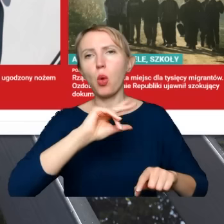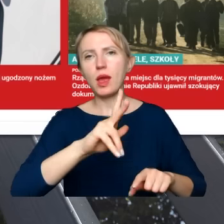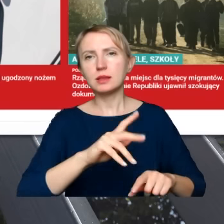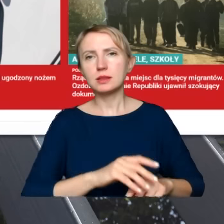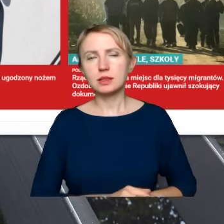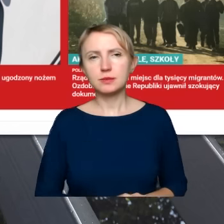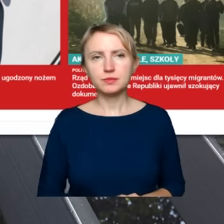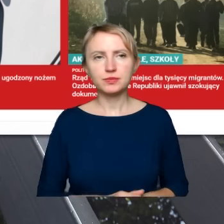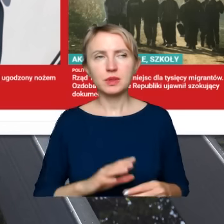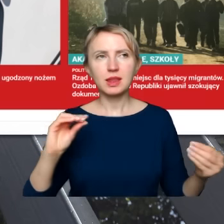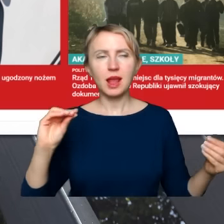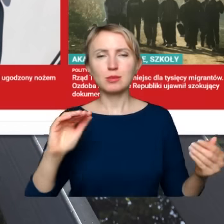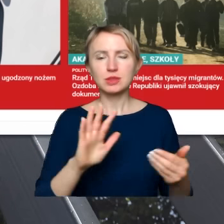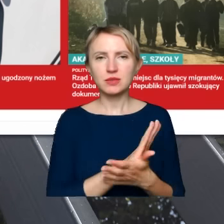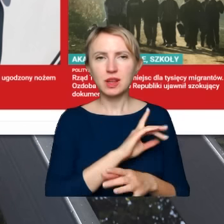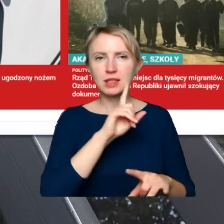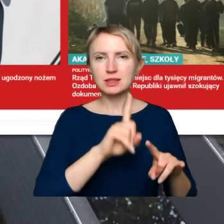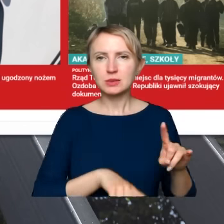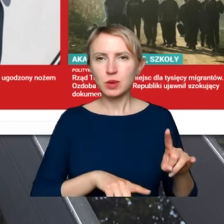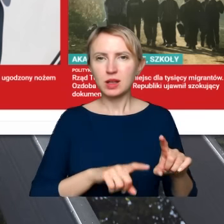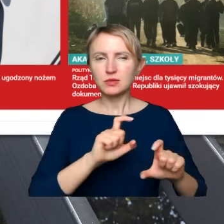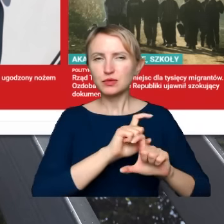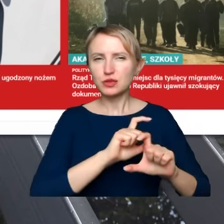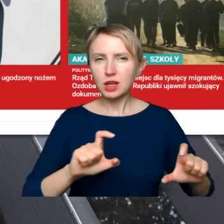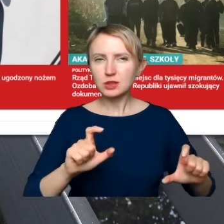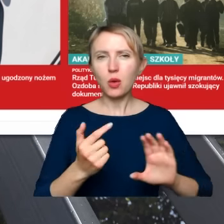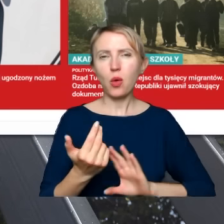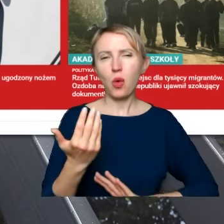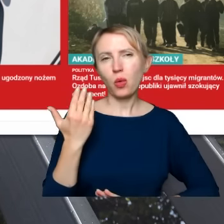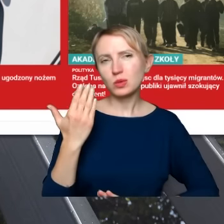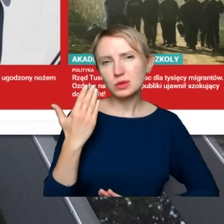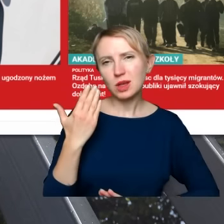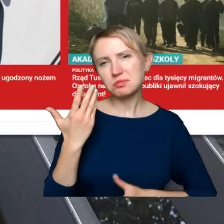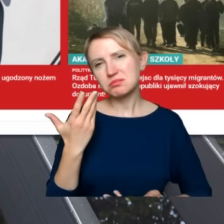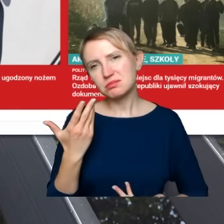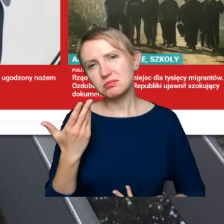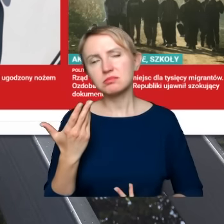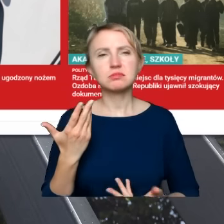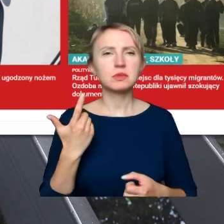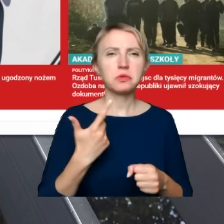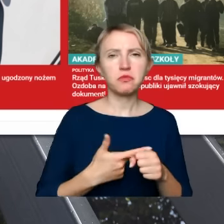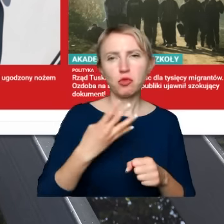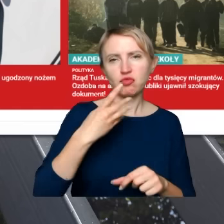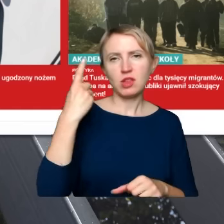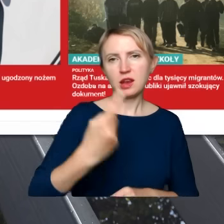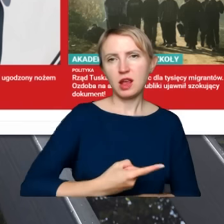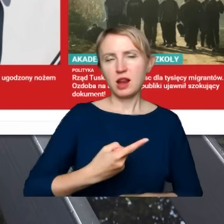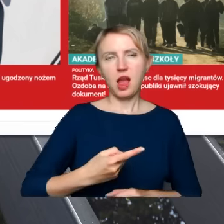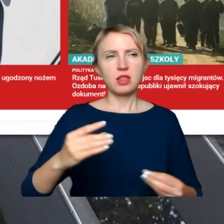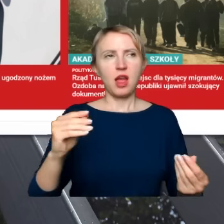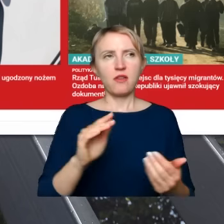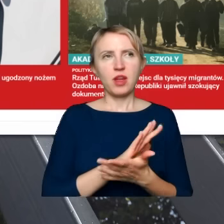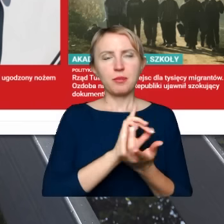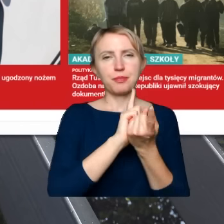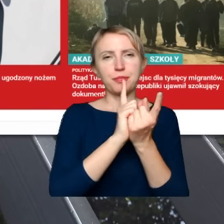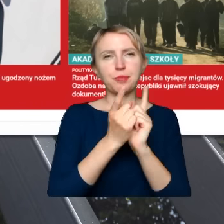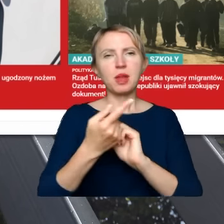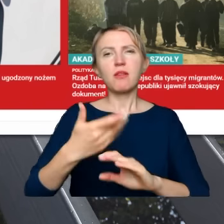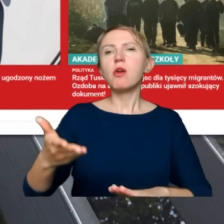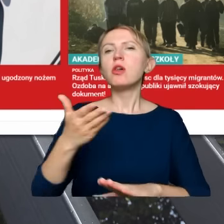nawyki złe, które narastały w ciągu ostatnich 24 lat, przecież mieliśmy wcześniej